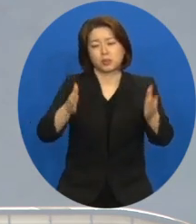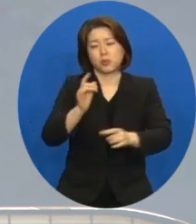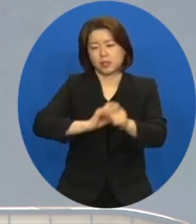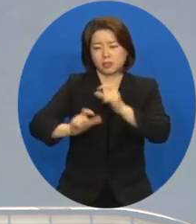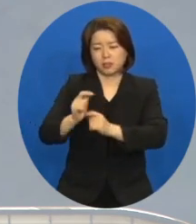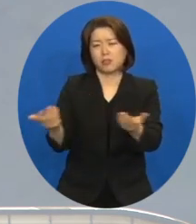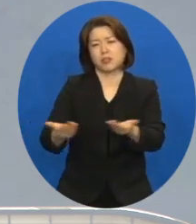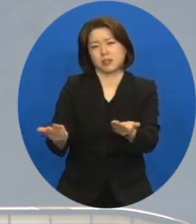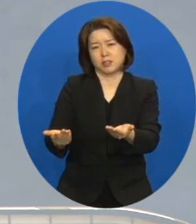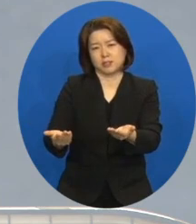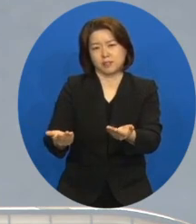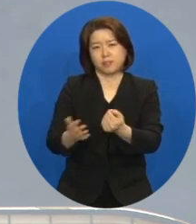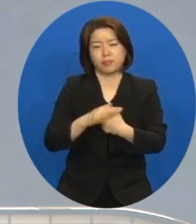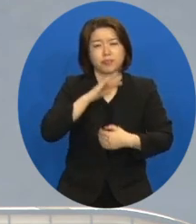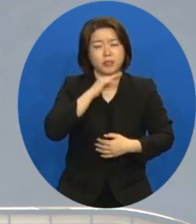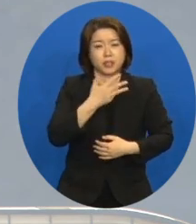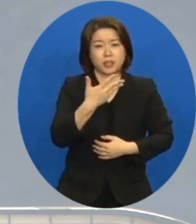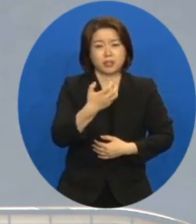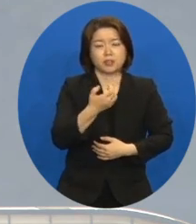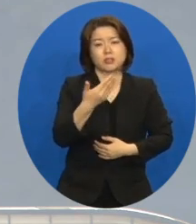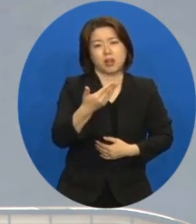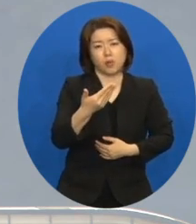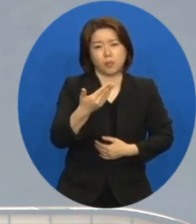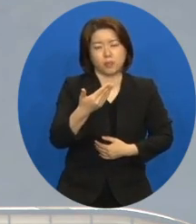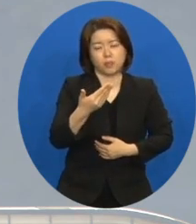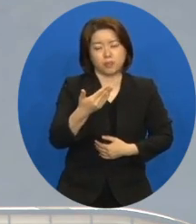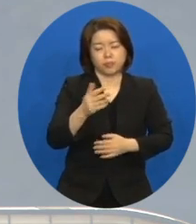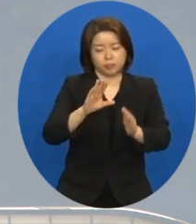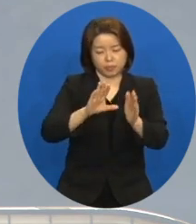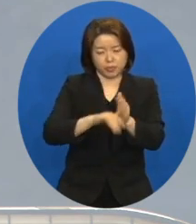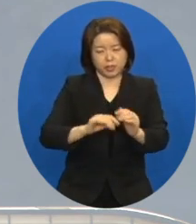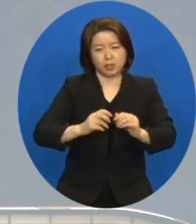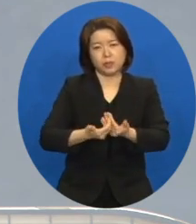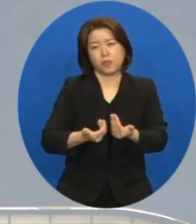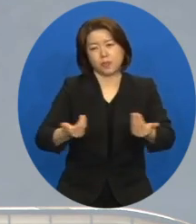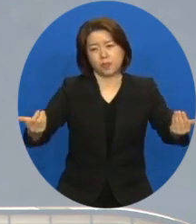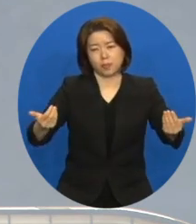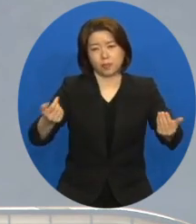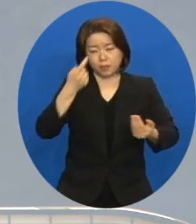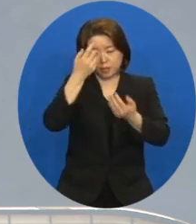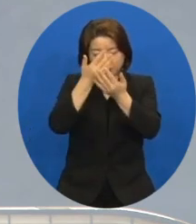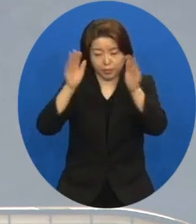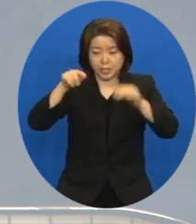사역하다가 89 나이에 죽어서 인도에 묻혔습니다.